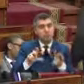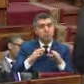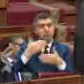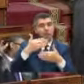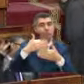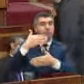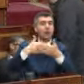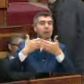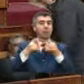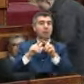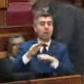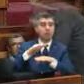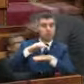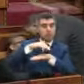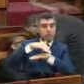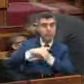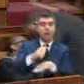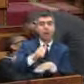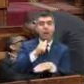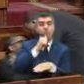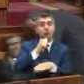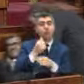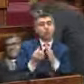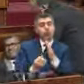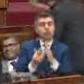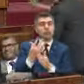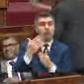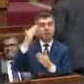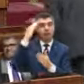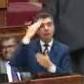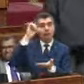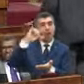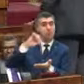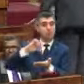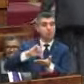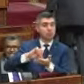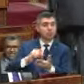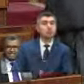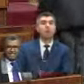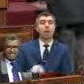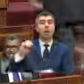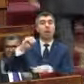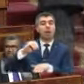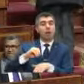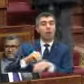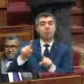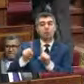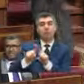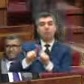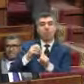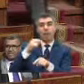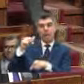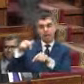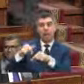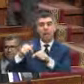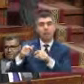للشرب من سد دريس الأول وولزد السلطان، وكذلك نقل المياه من سد مدز للحفاظ على